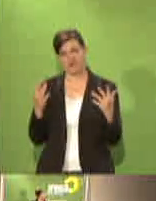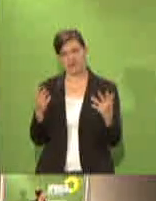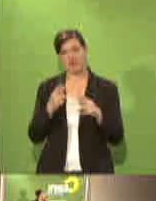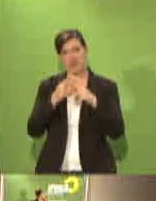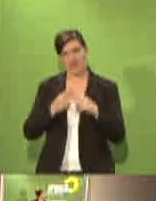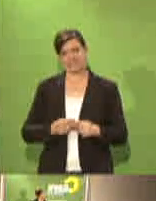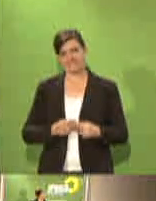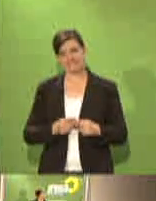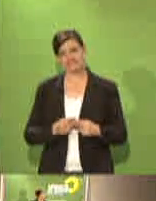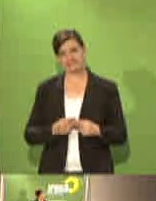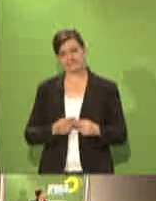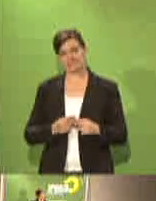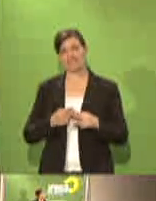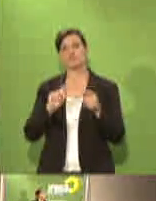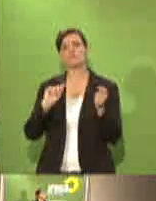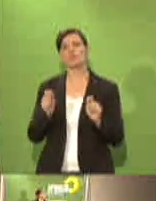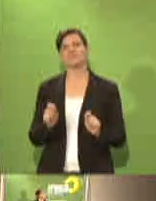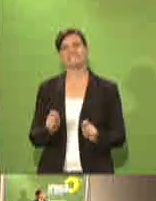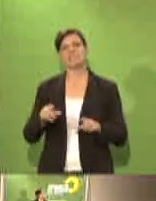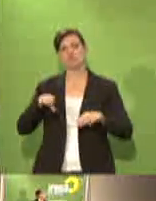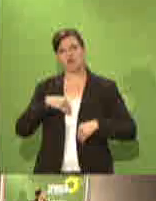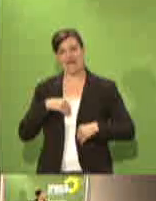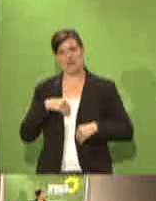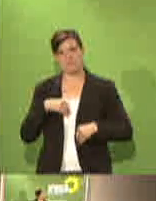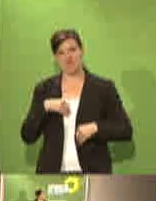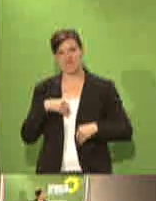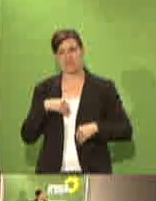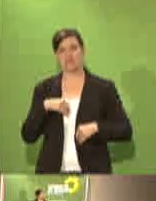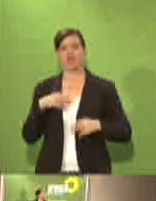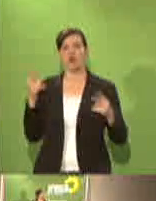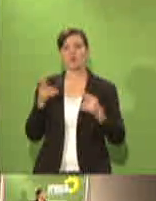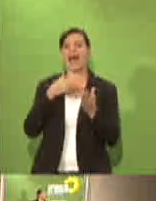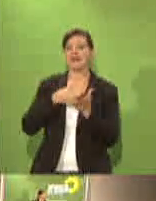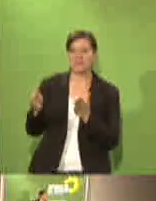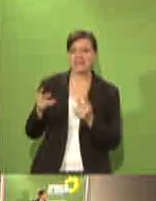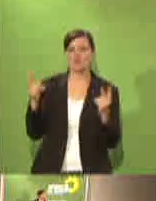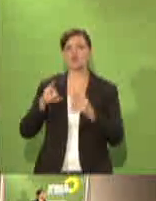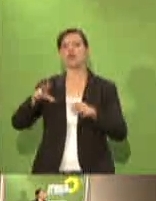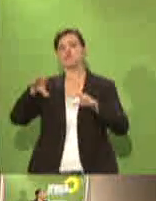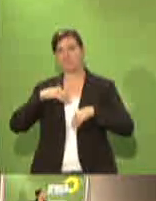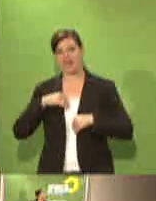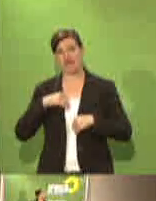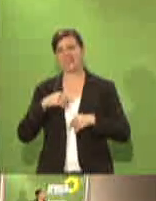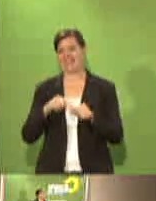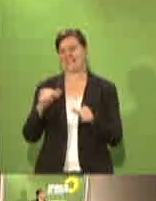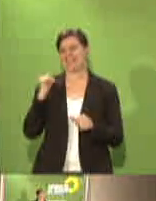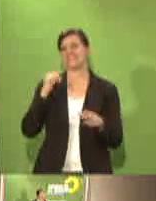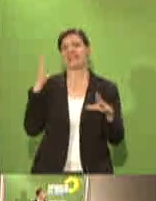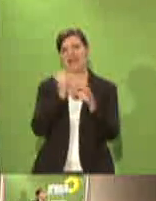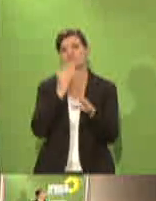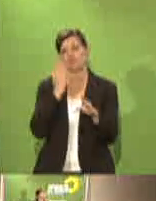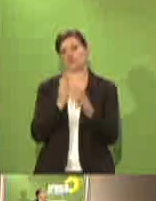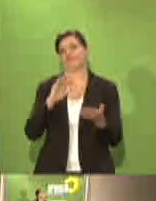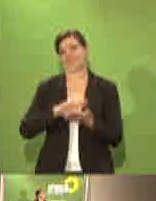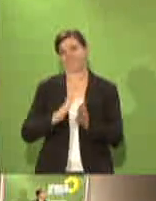Konsens die modifizierten Übernahmen oder eben Ablehnung oder auch Übernahmen gestern Abend verhandelt